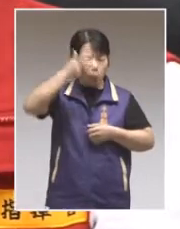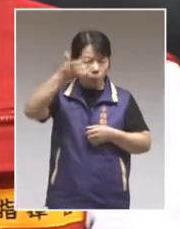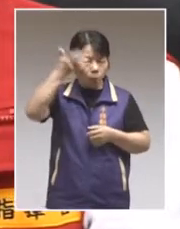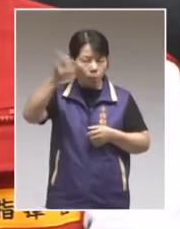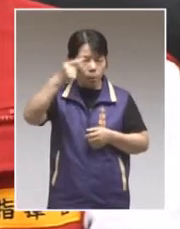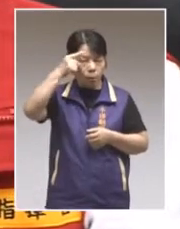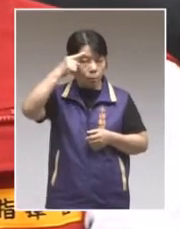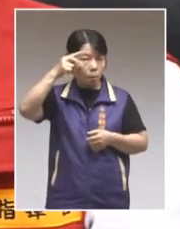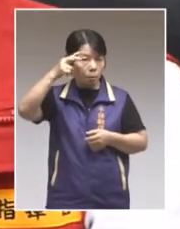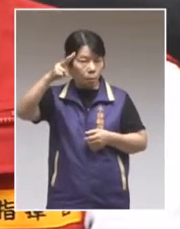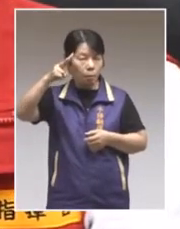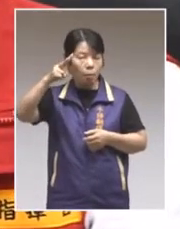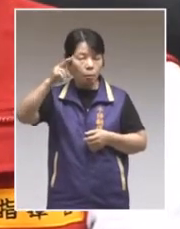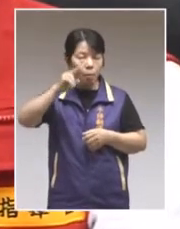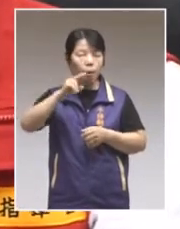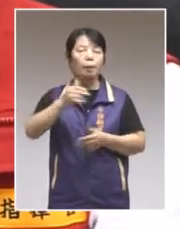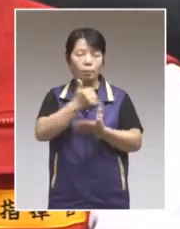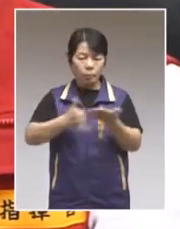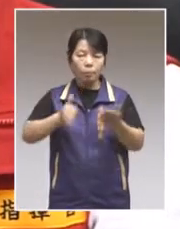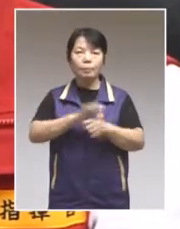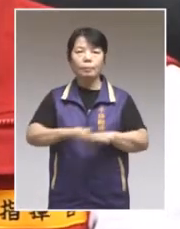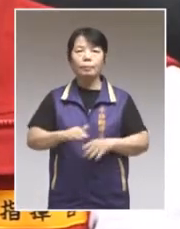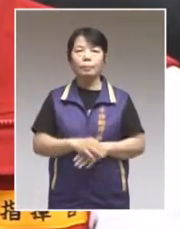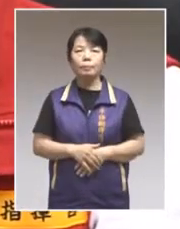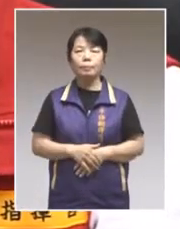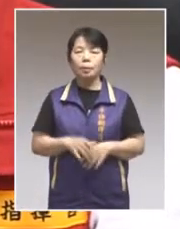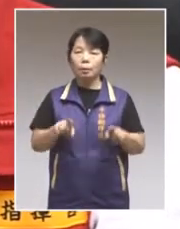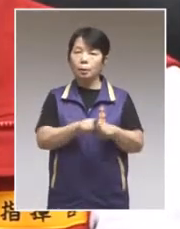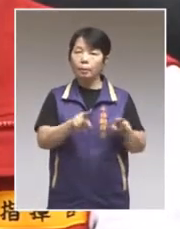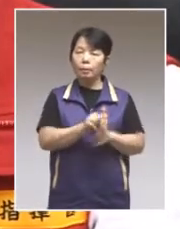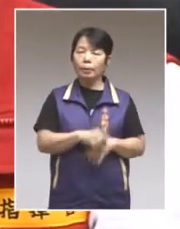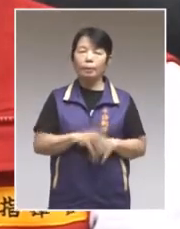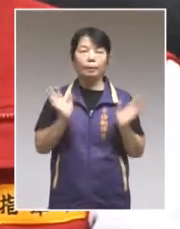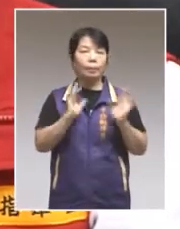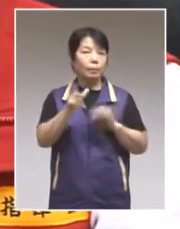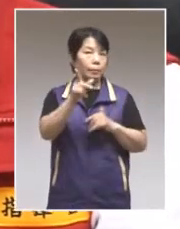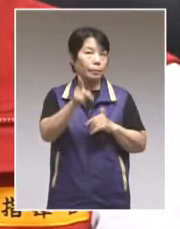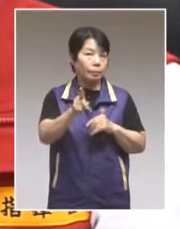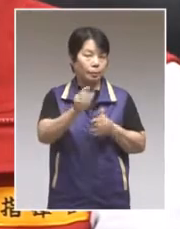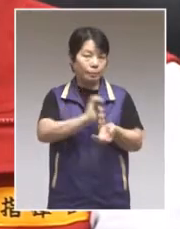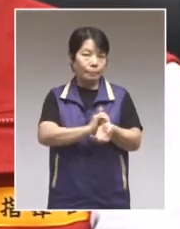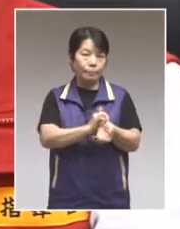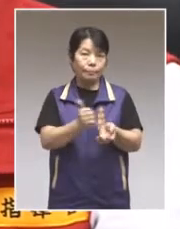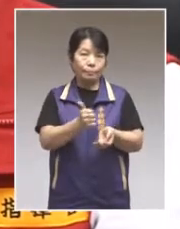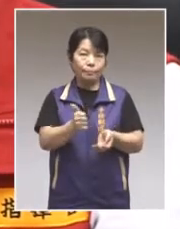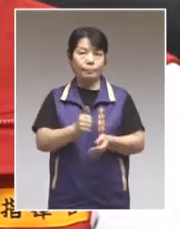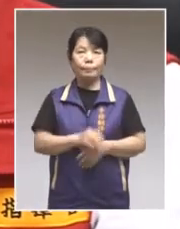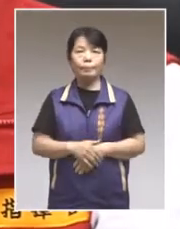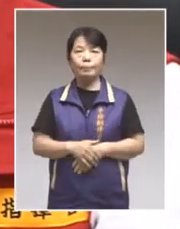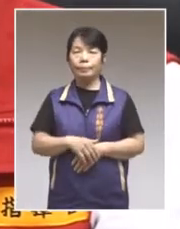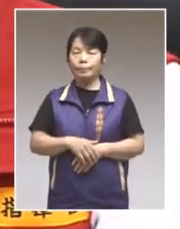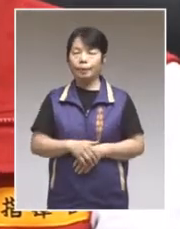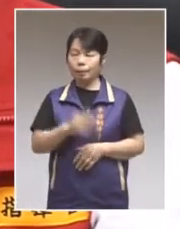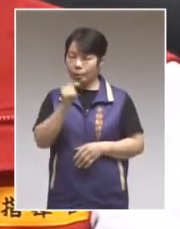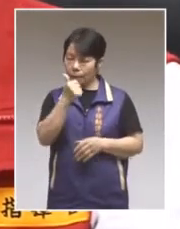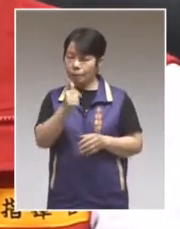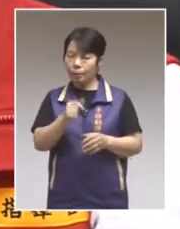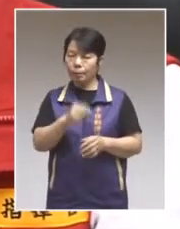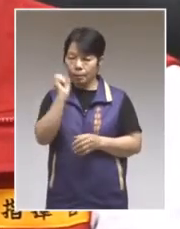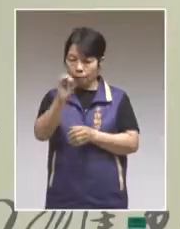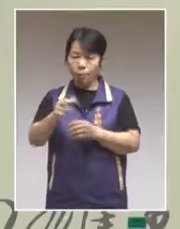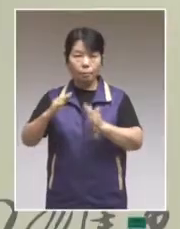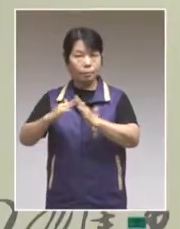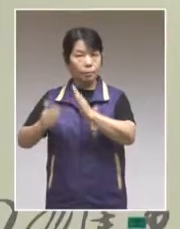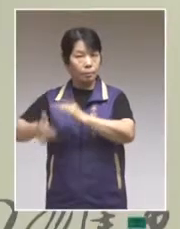两工，咧烧就过啊，吼。啊，所以一般的小儿科的医师，拢会特别拜托讲咱的家长，